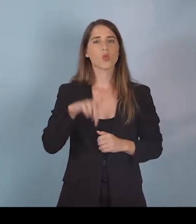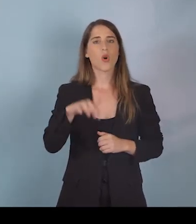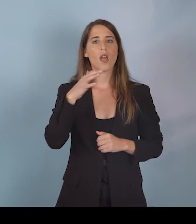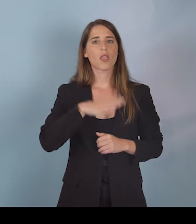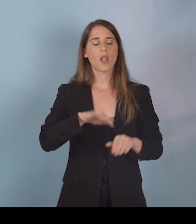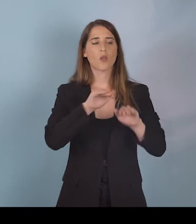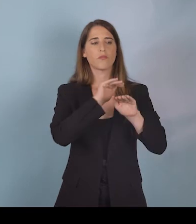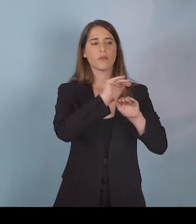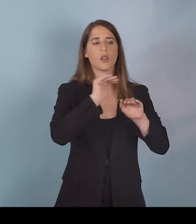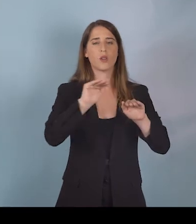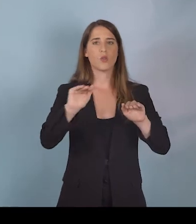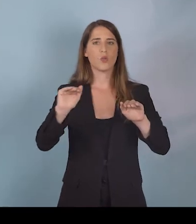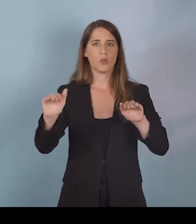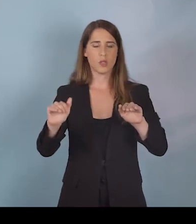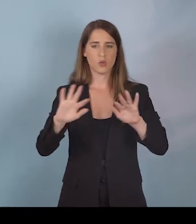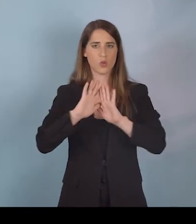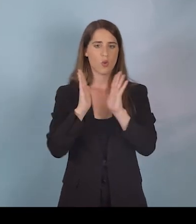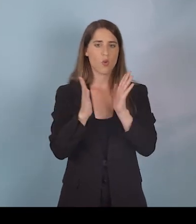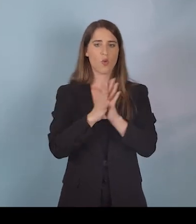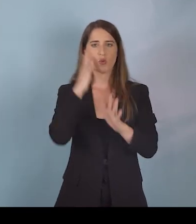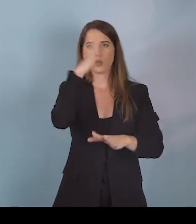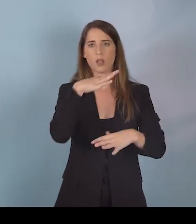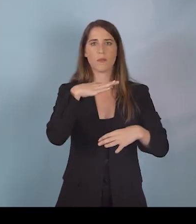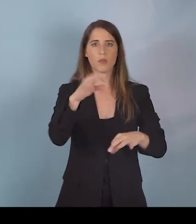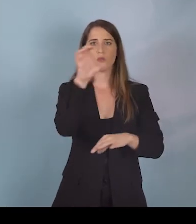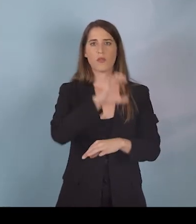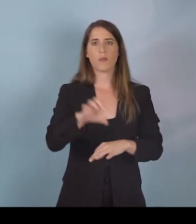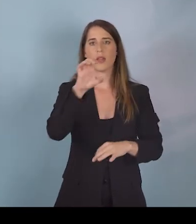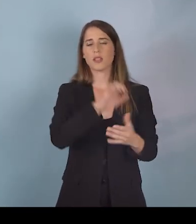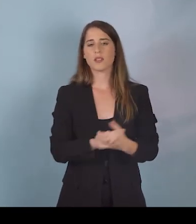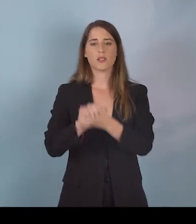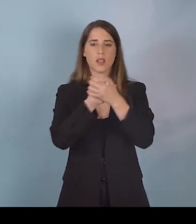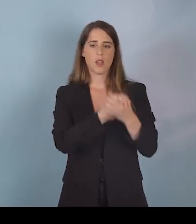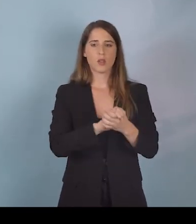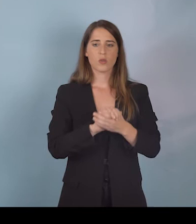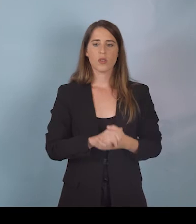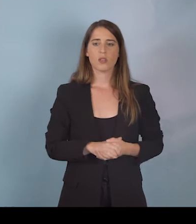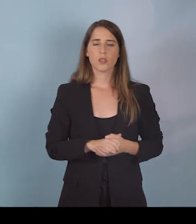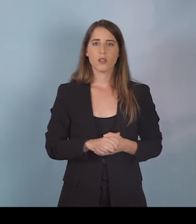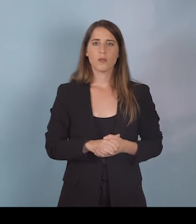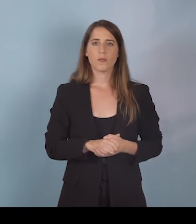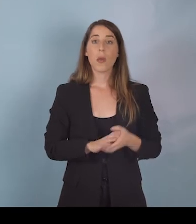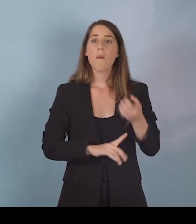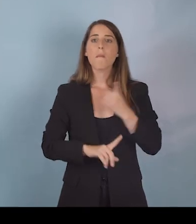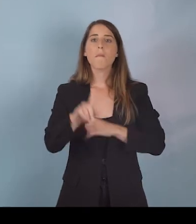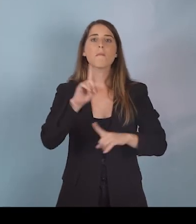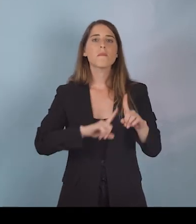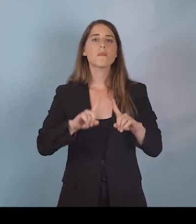Σε αυτό το σημείο θα ήθελα να ρωτήσω τους εκπροσώπους των Οργάνων της Ευρωπαϊκής Ένωσης